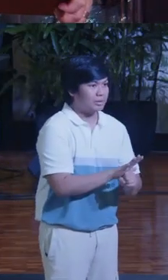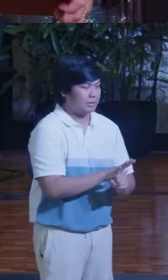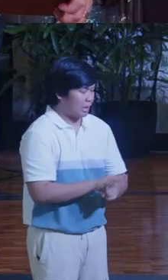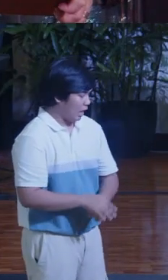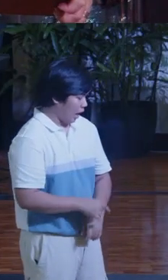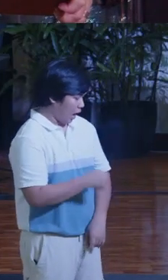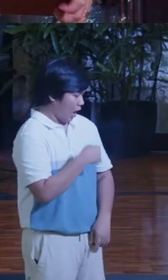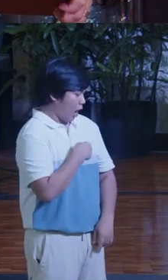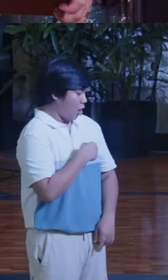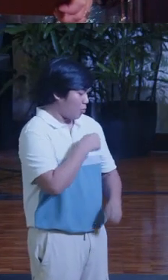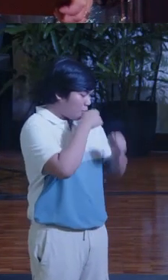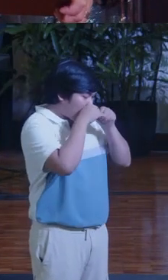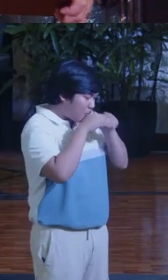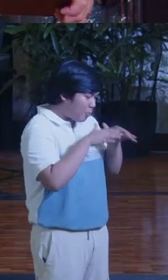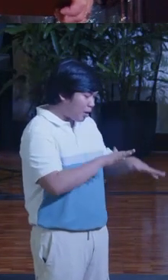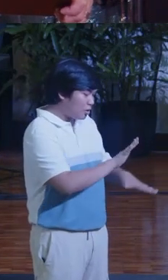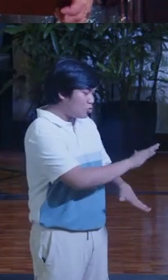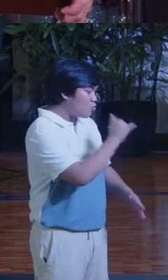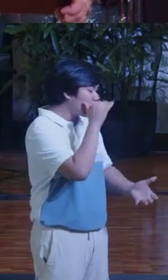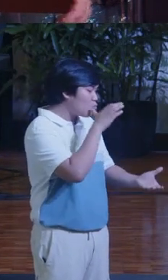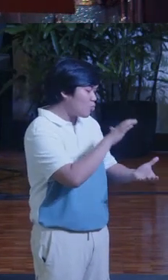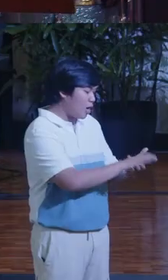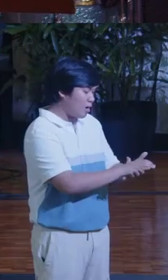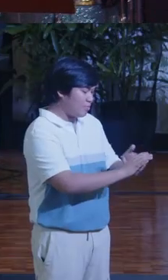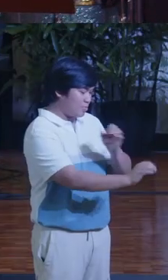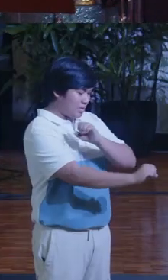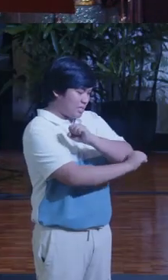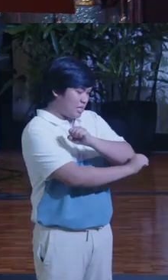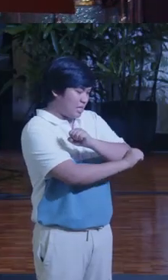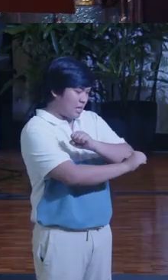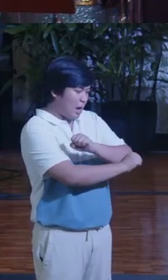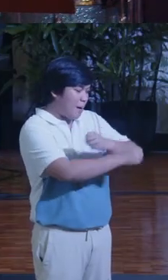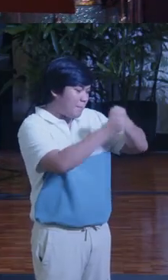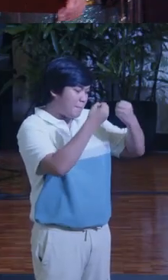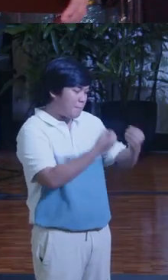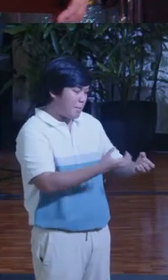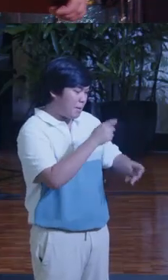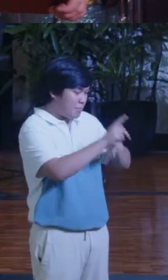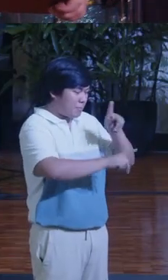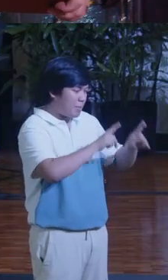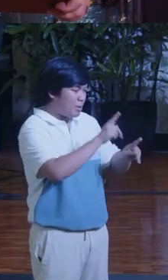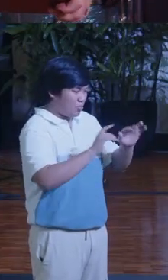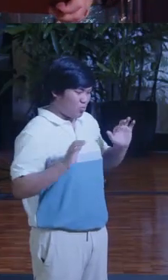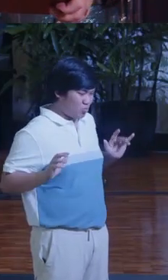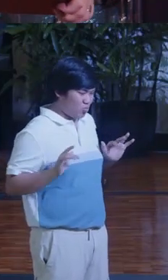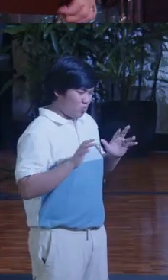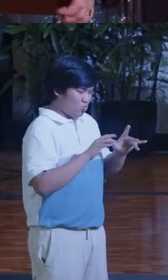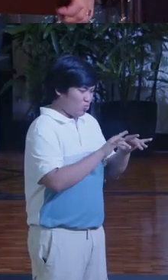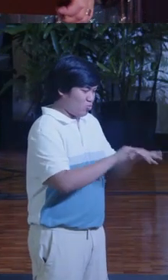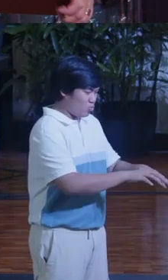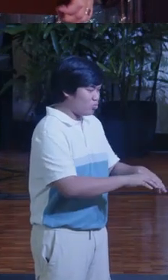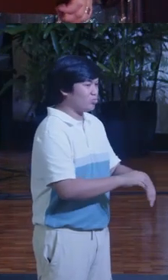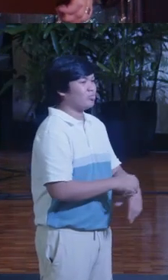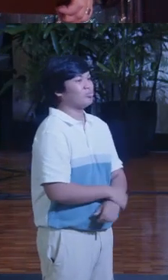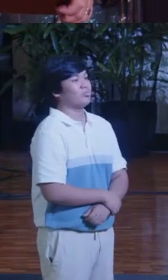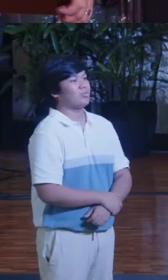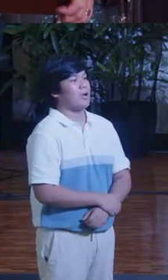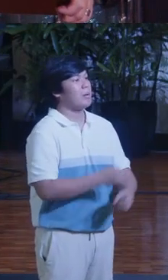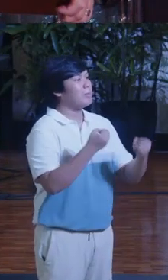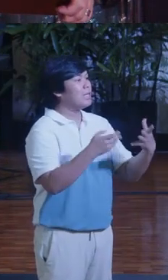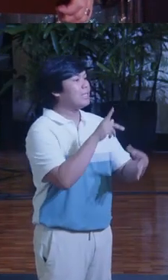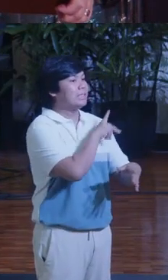I will bless her, and she shall become nations. Kings of people shall come from her.